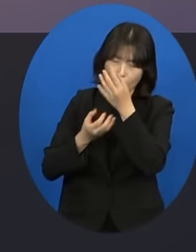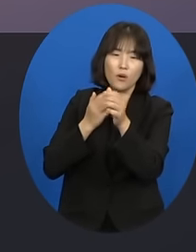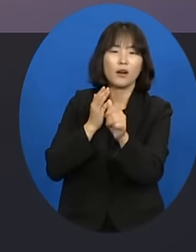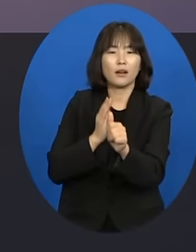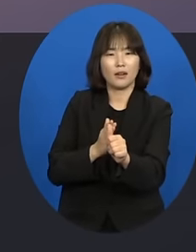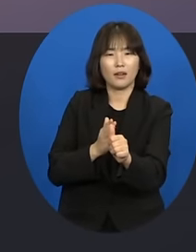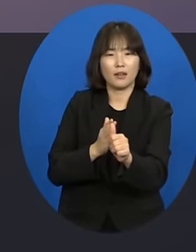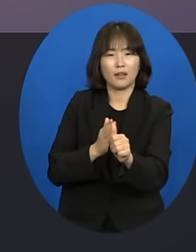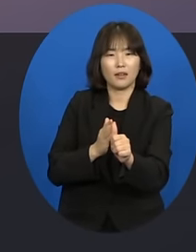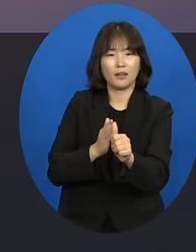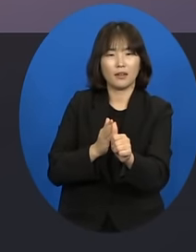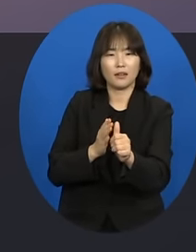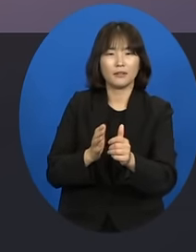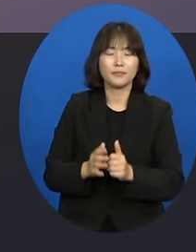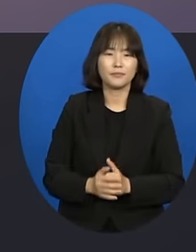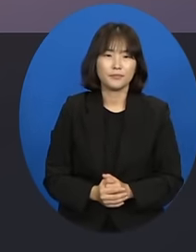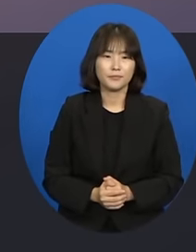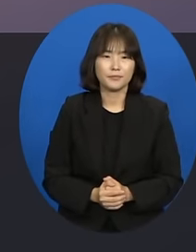개역개정.